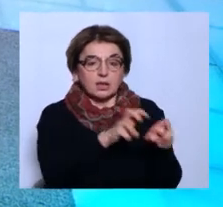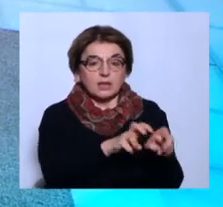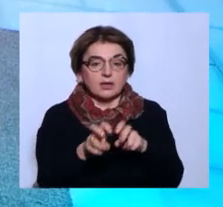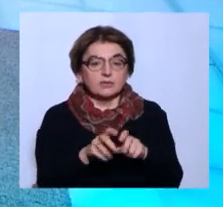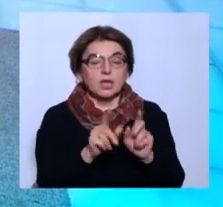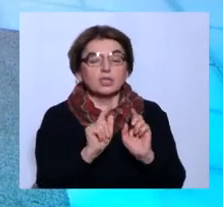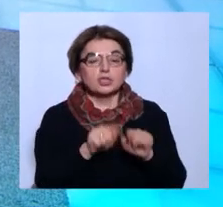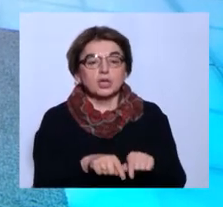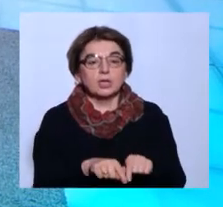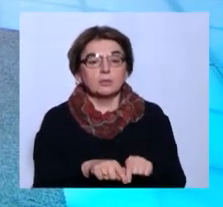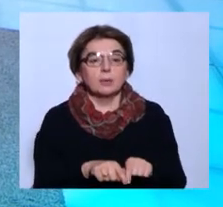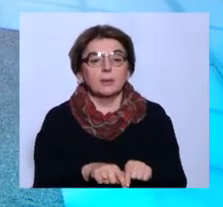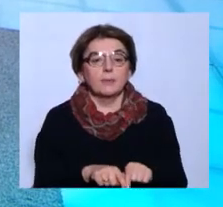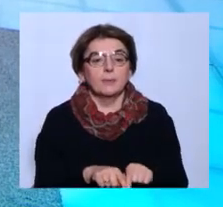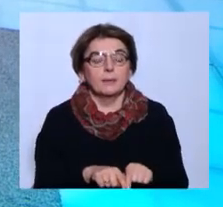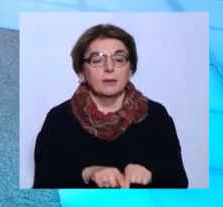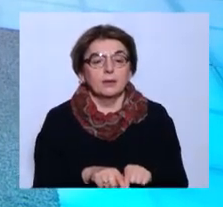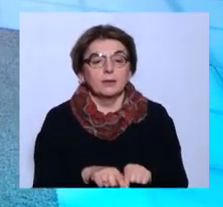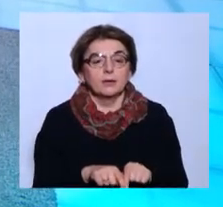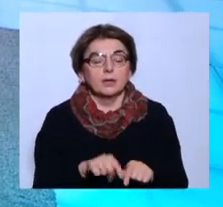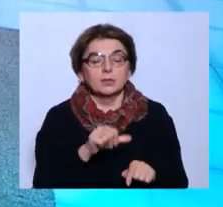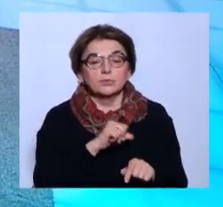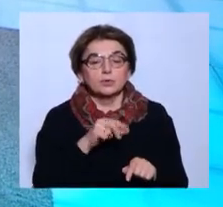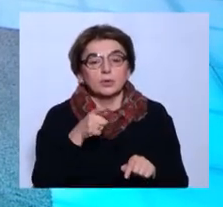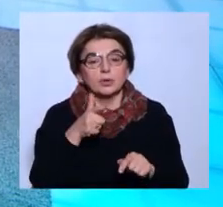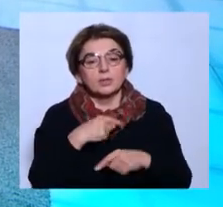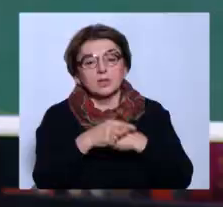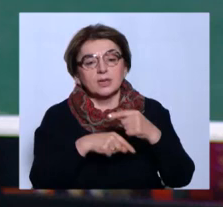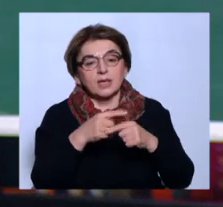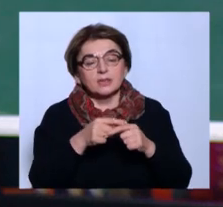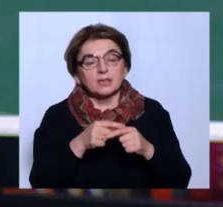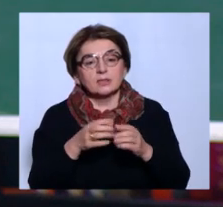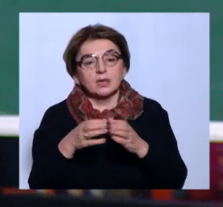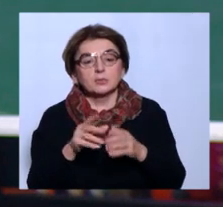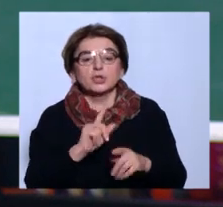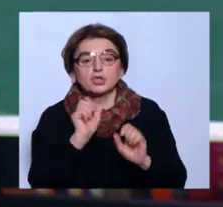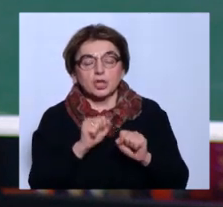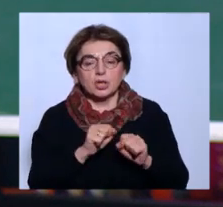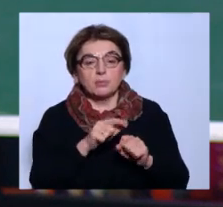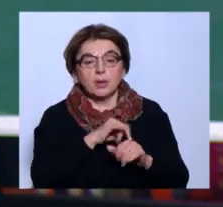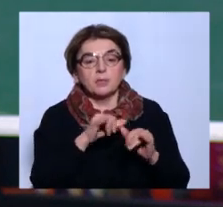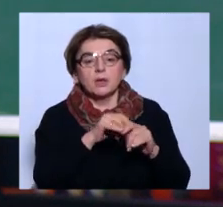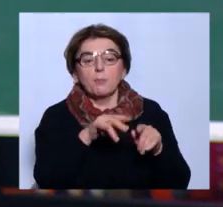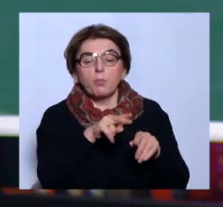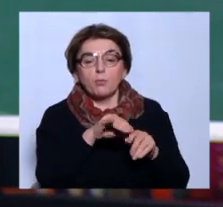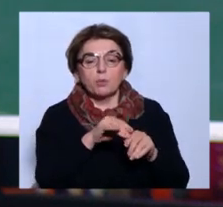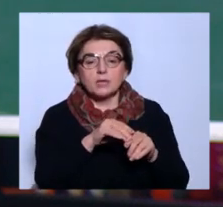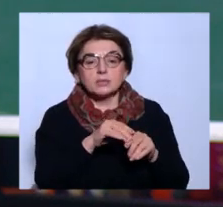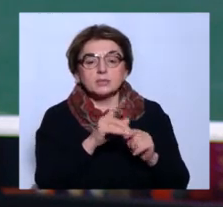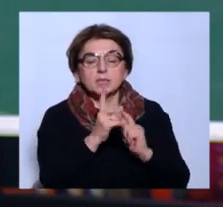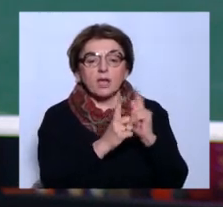ან შეიძლება ხო, და გენთა ნაკადმა შეიძლება დაამუხრუჭოს პოპულაციის ევოლუცია